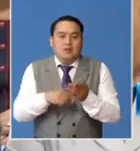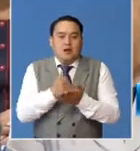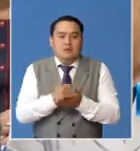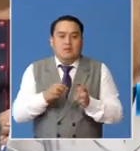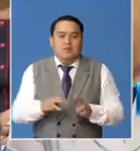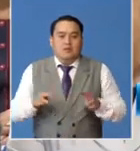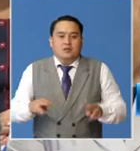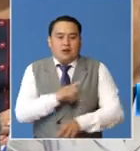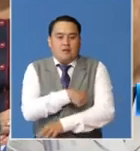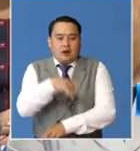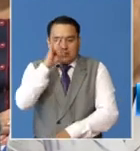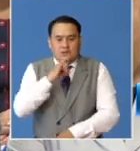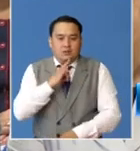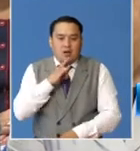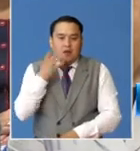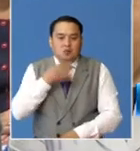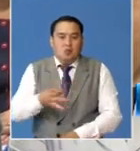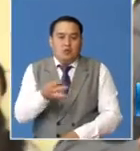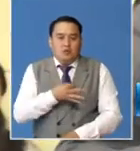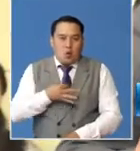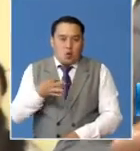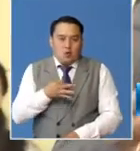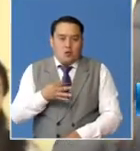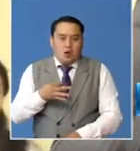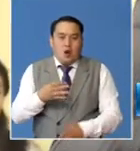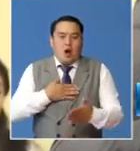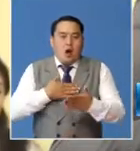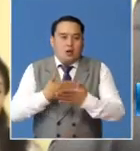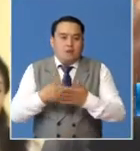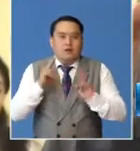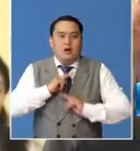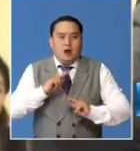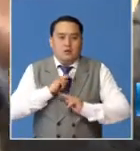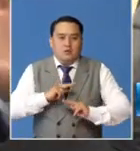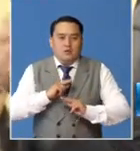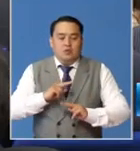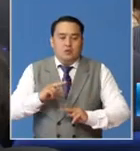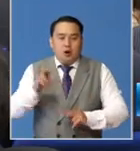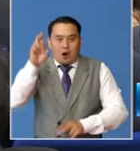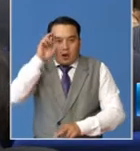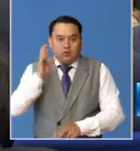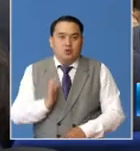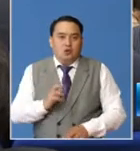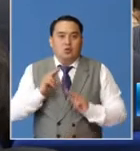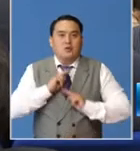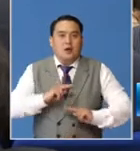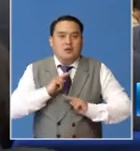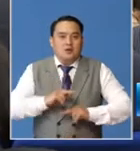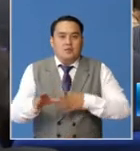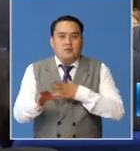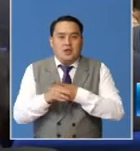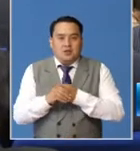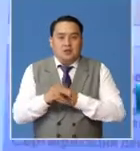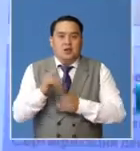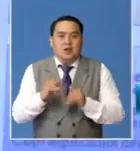вице-министра здравоохранения Казахстана, Алматинская область достаточно активно работает в части государственно-частного партнерства. Но